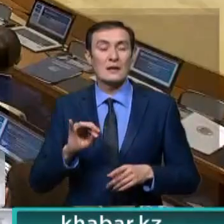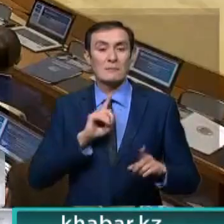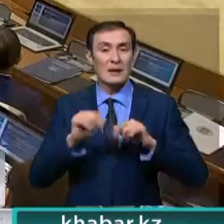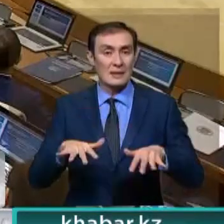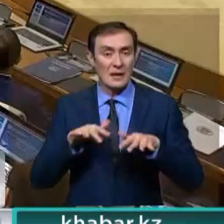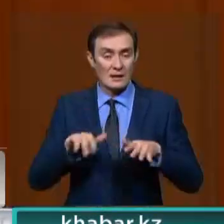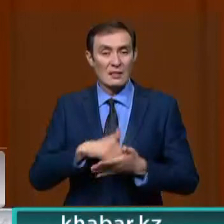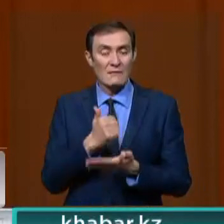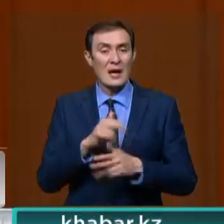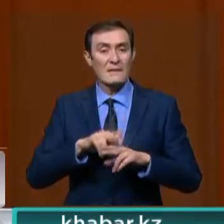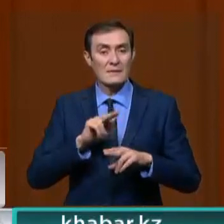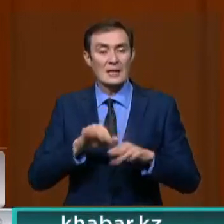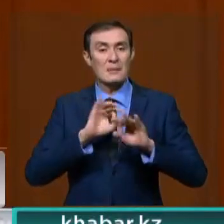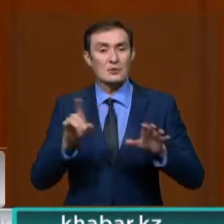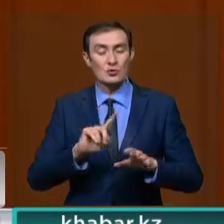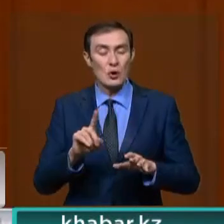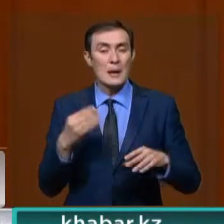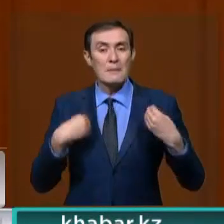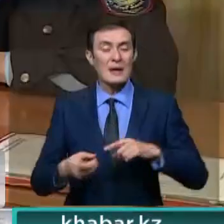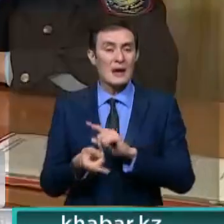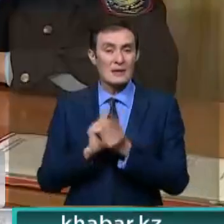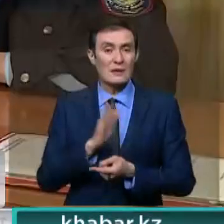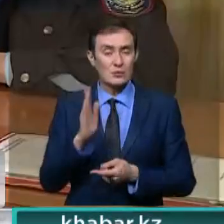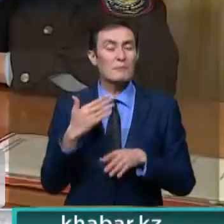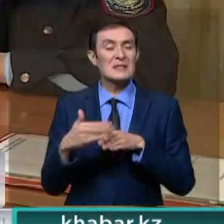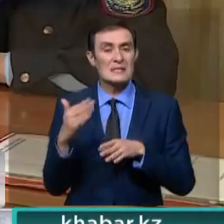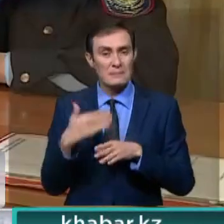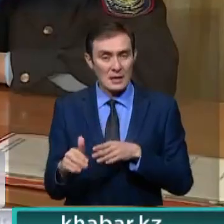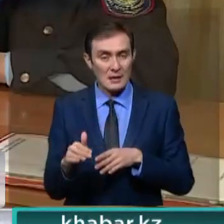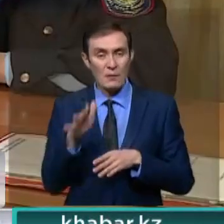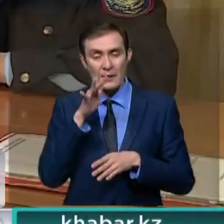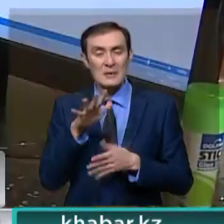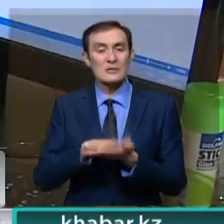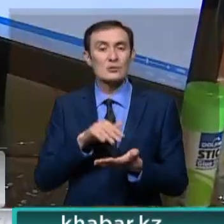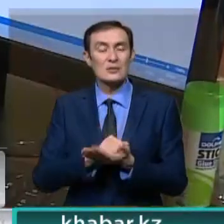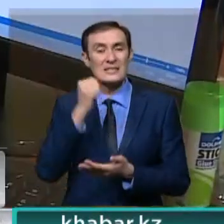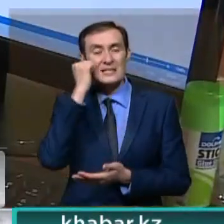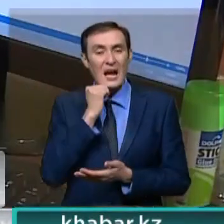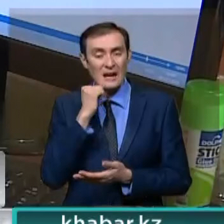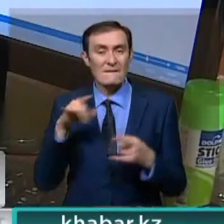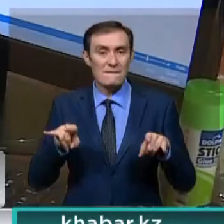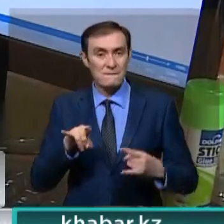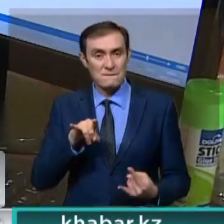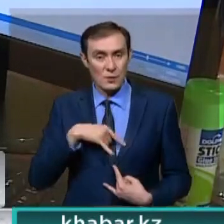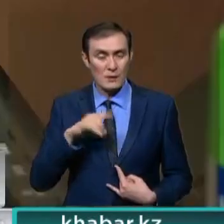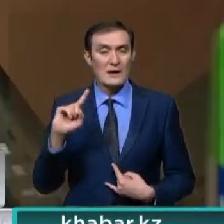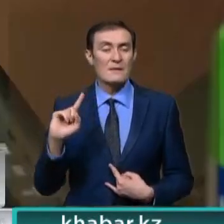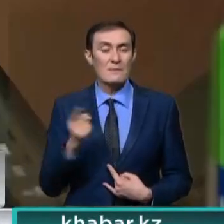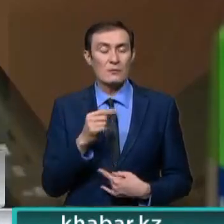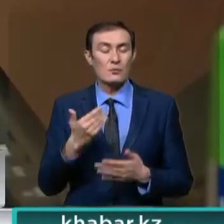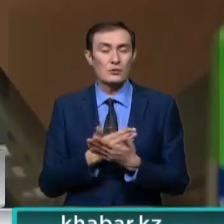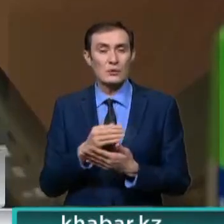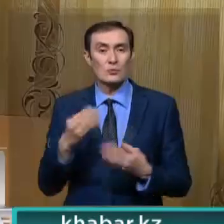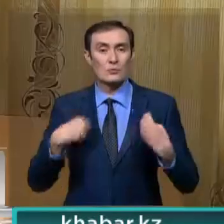заседания глава МВД объяснил, что переодевать сотрудников будут постепенно по мере износа старой формы. В первую очередь к Новому году